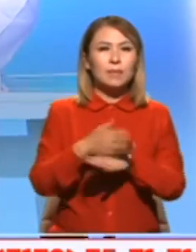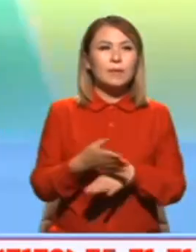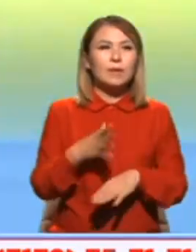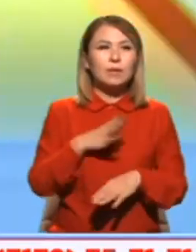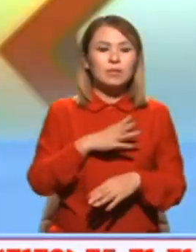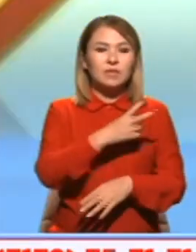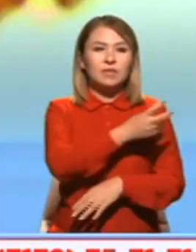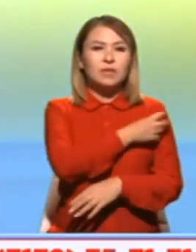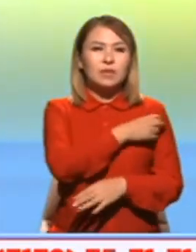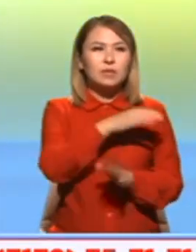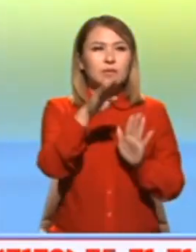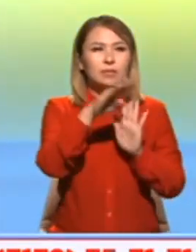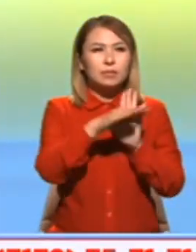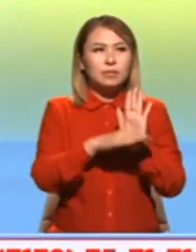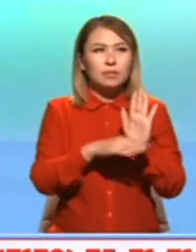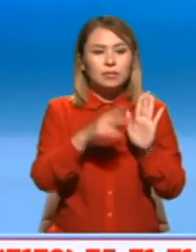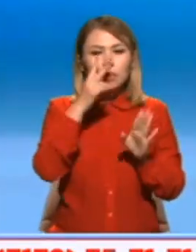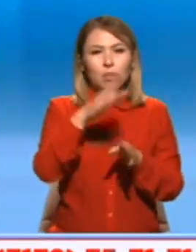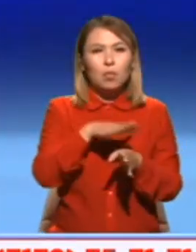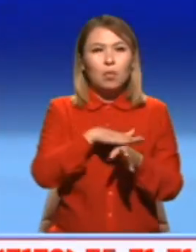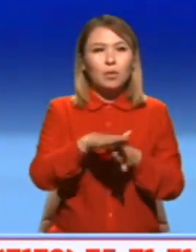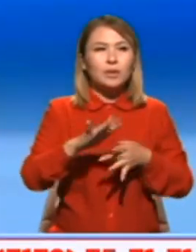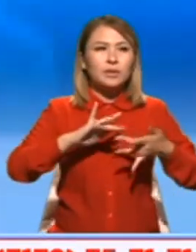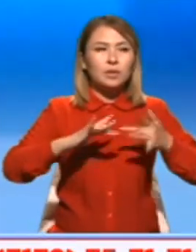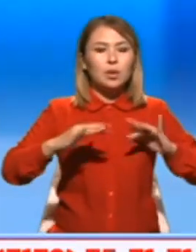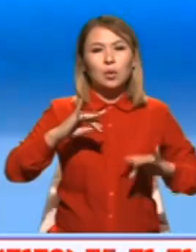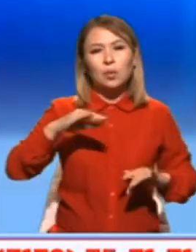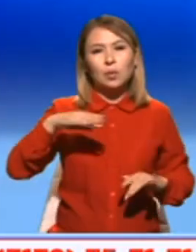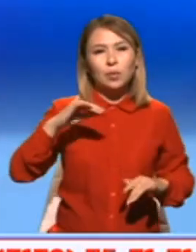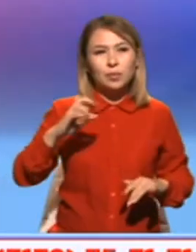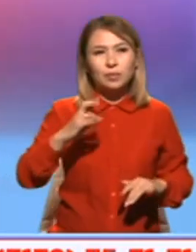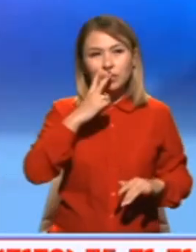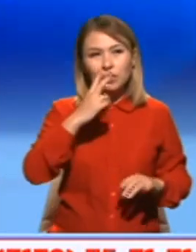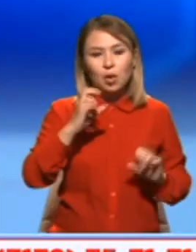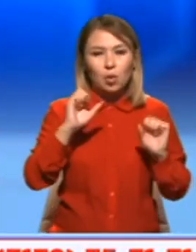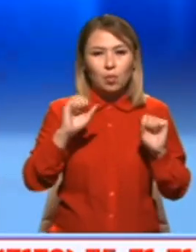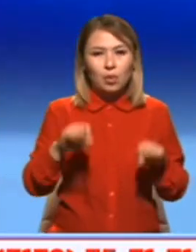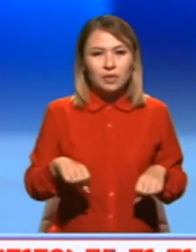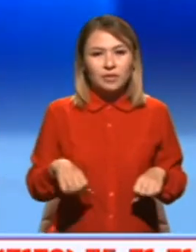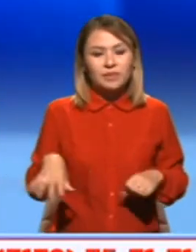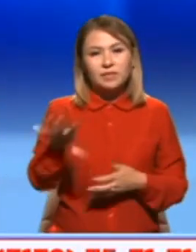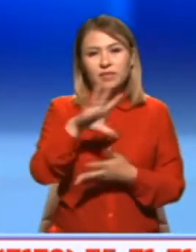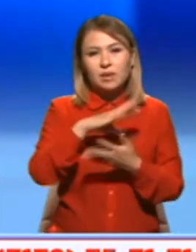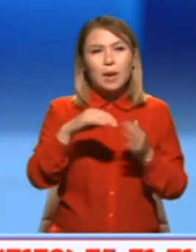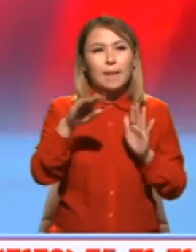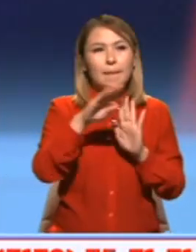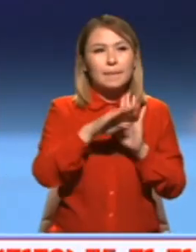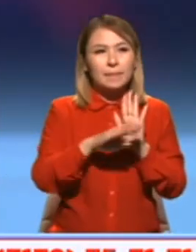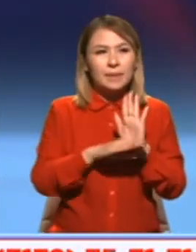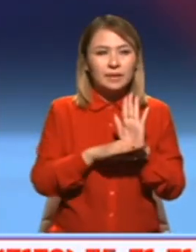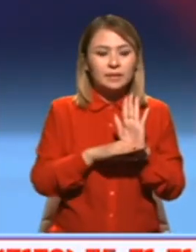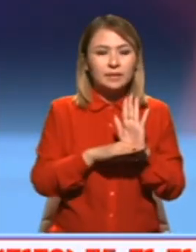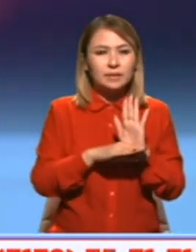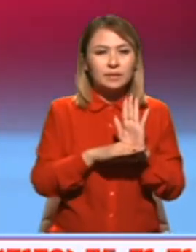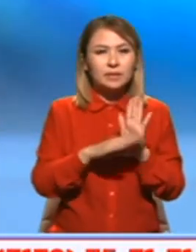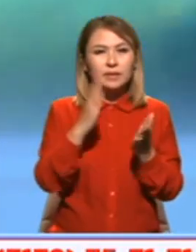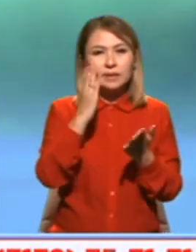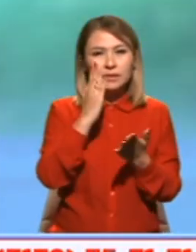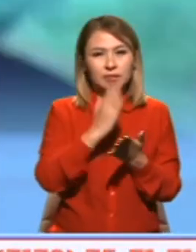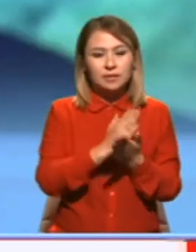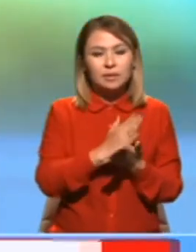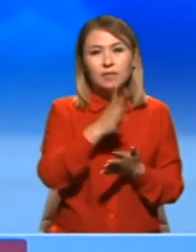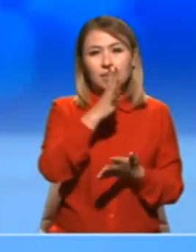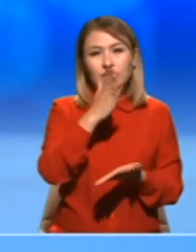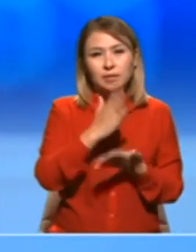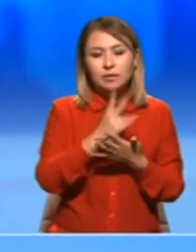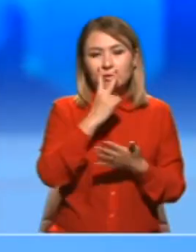шексіз. Бағдарламаның толық нұсқасы YouTube-та жүктелетін, сіздер жақсы білесіздер. Барлық бағдарламаларымыз YouTube-та жүктеулі тұр. Уақытыңыз болса